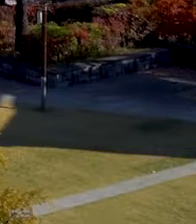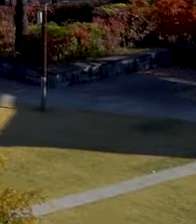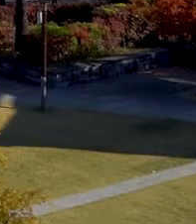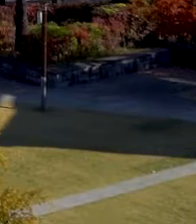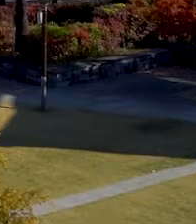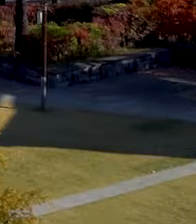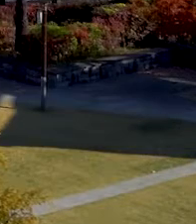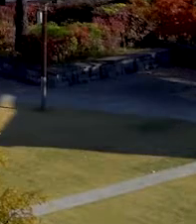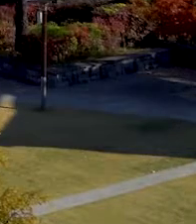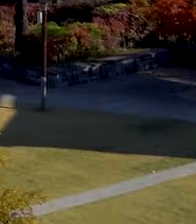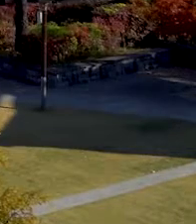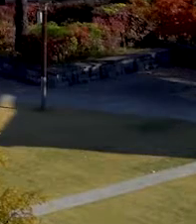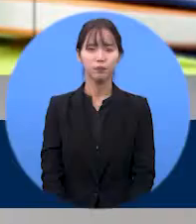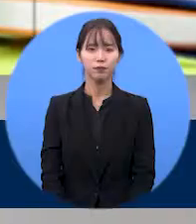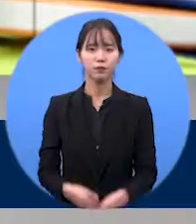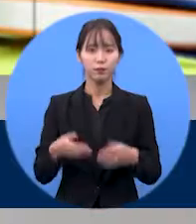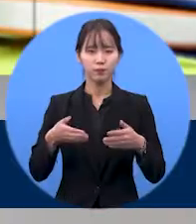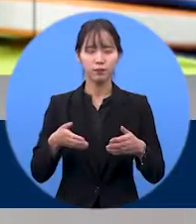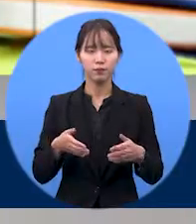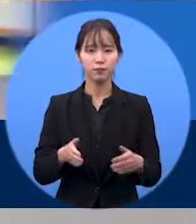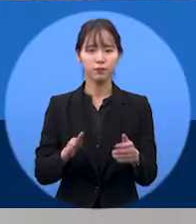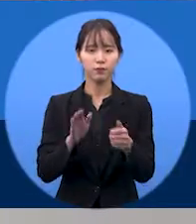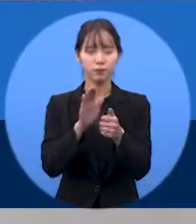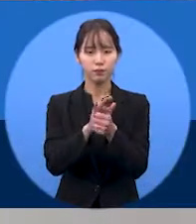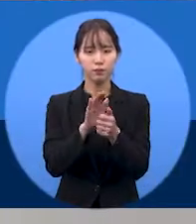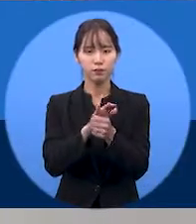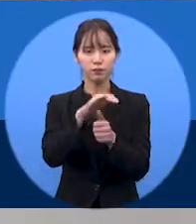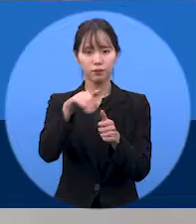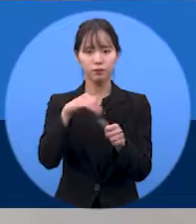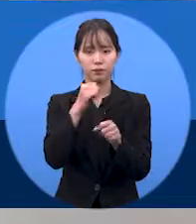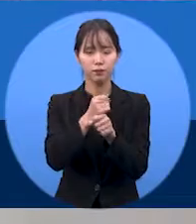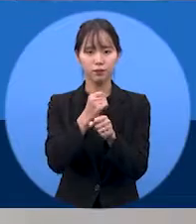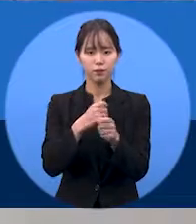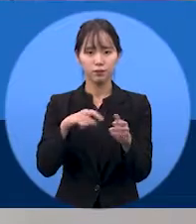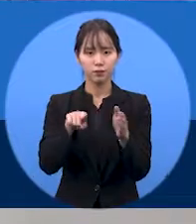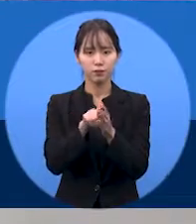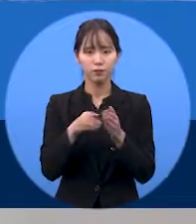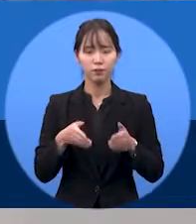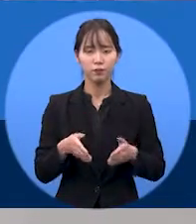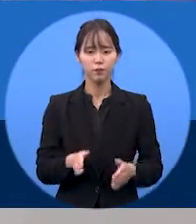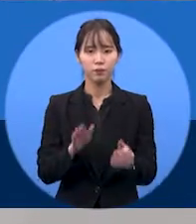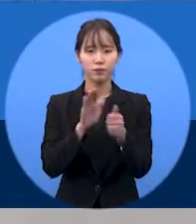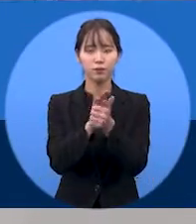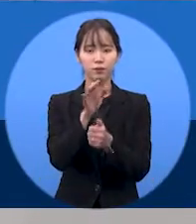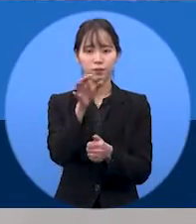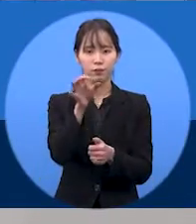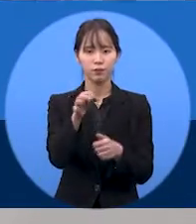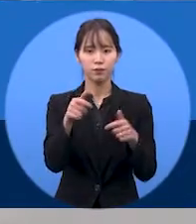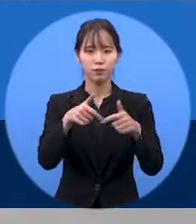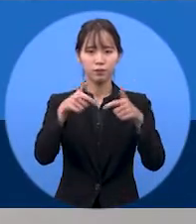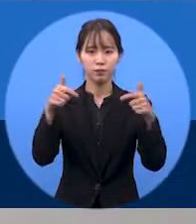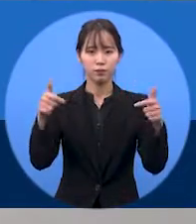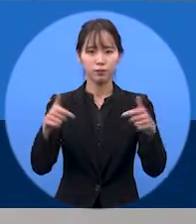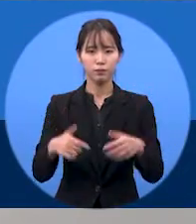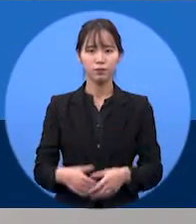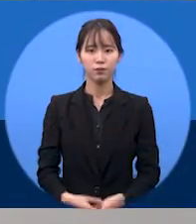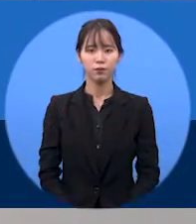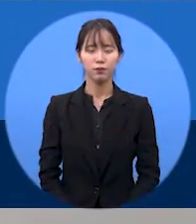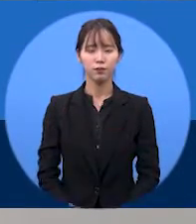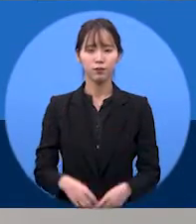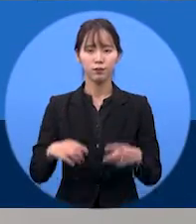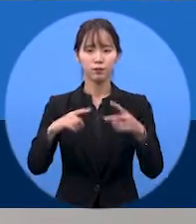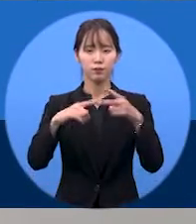산타 발대식이 열렸습니다. 동대문구는 출산 장려 분위기를 조성하기 위해 출산 지원금을